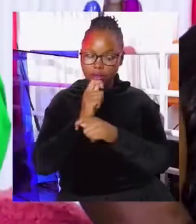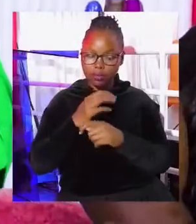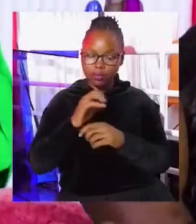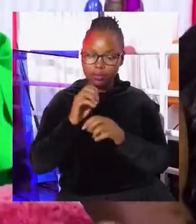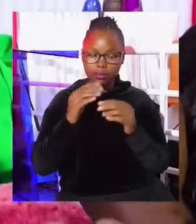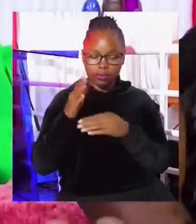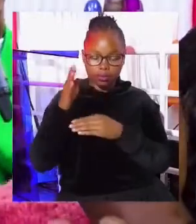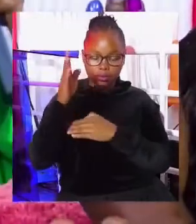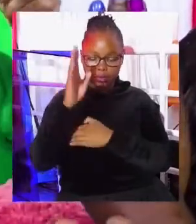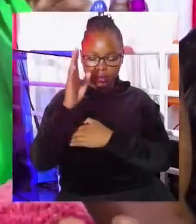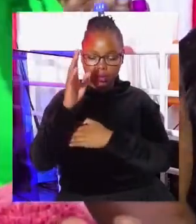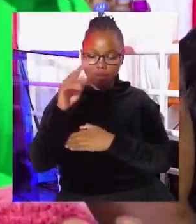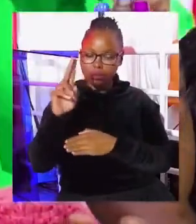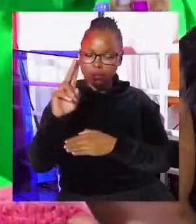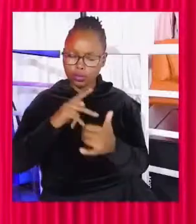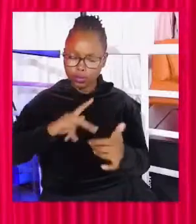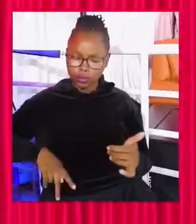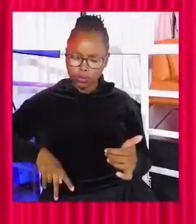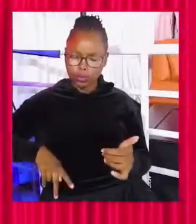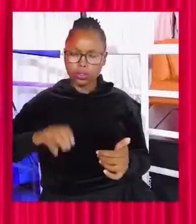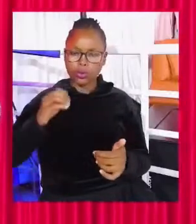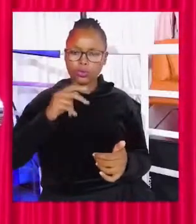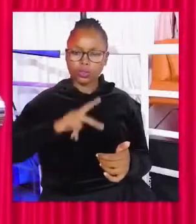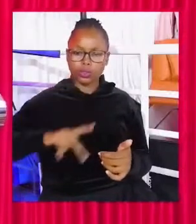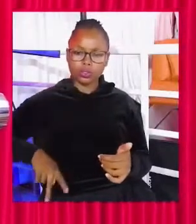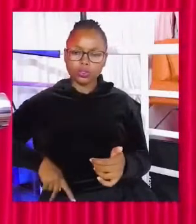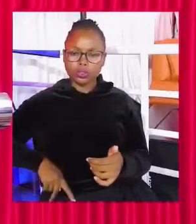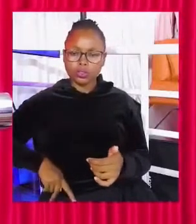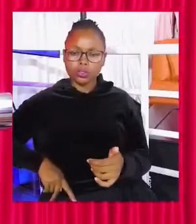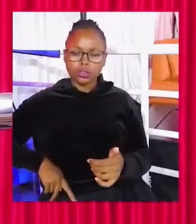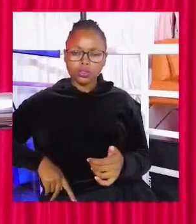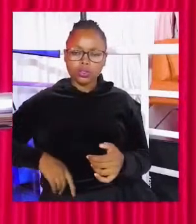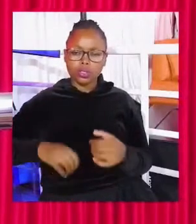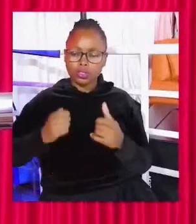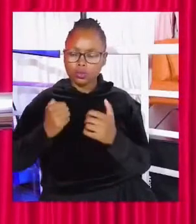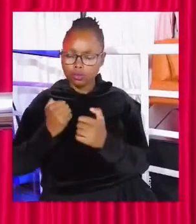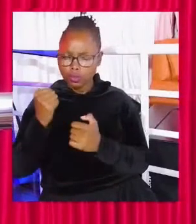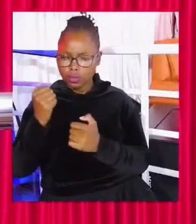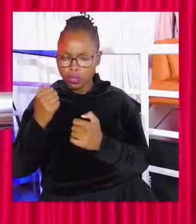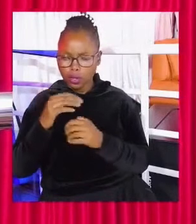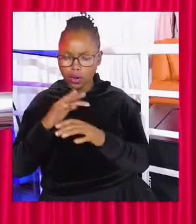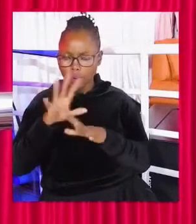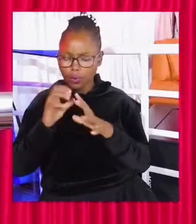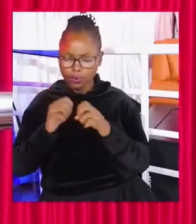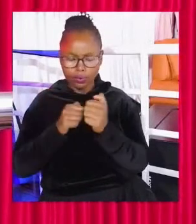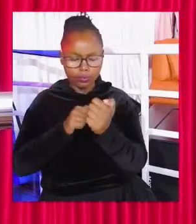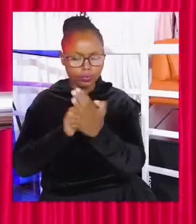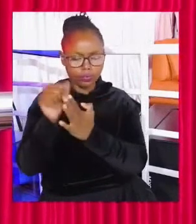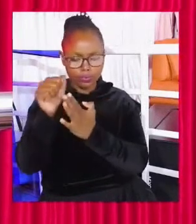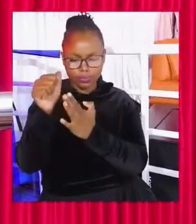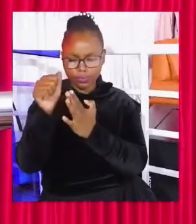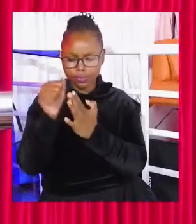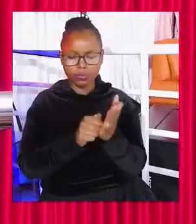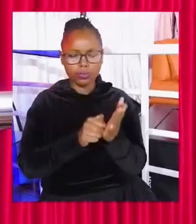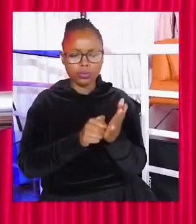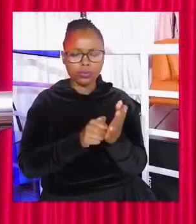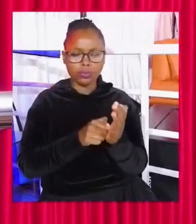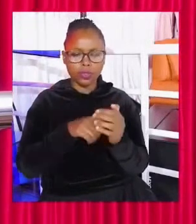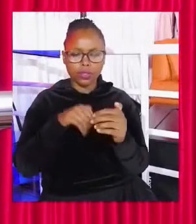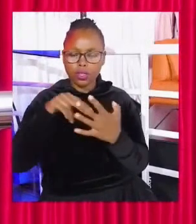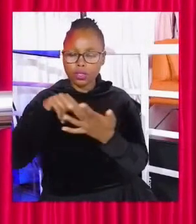Kuharagania mifango yothe ya daimono Tuokerera magongona maduma Ishindwe katika Maria maroga